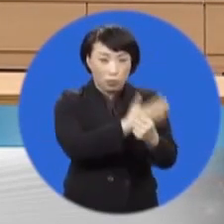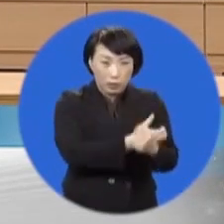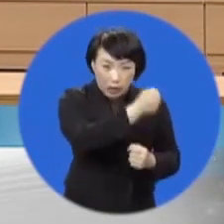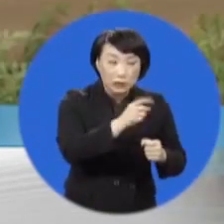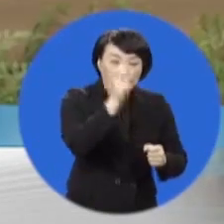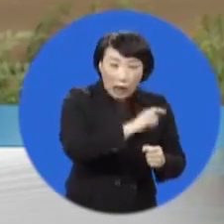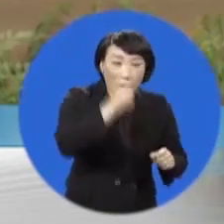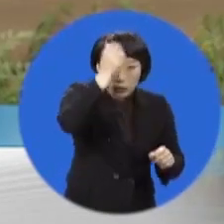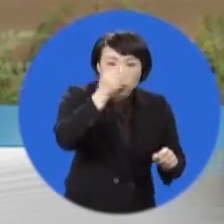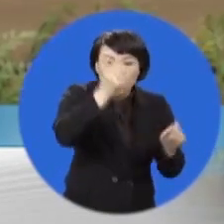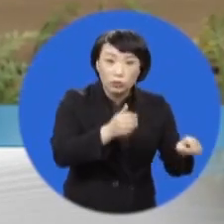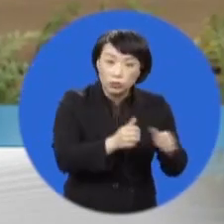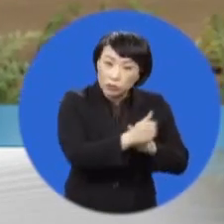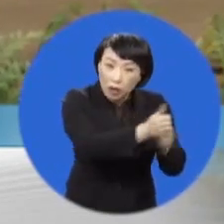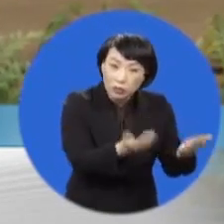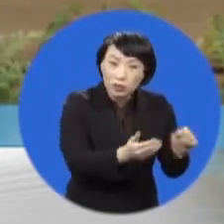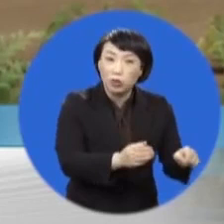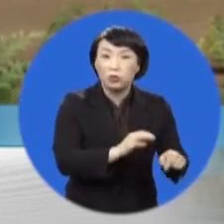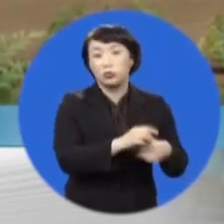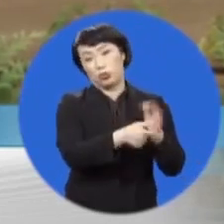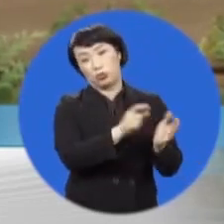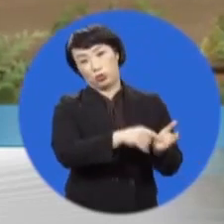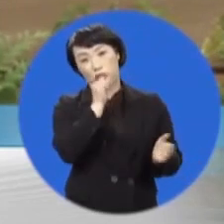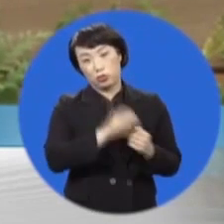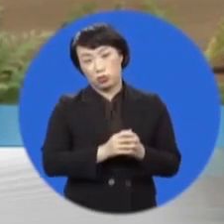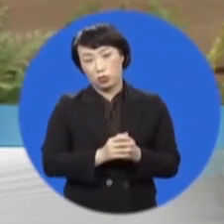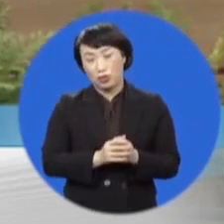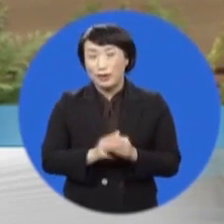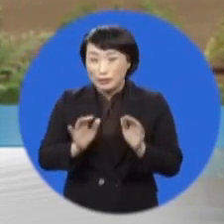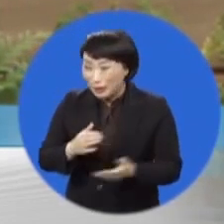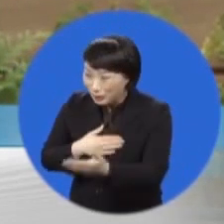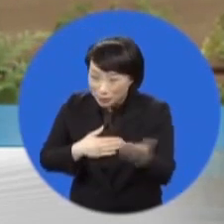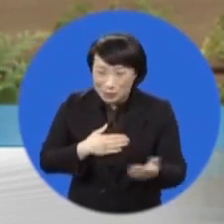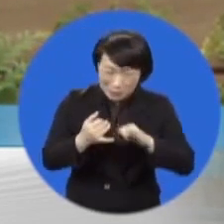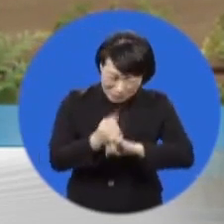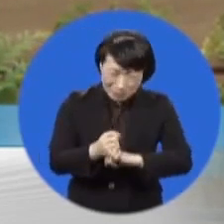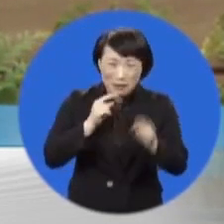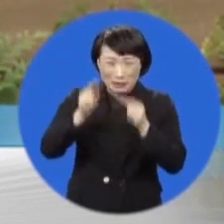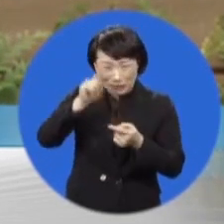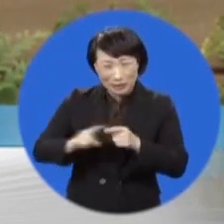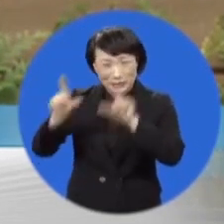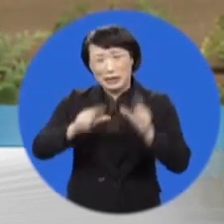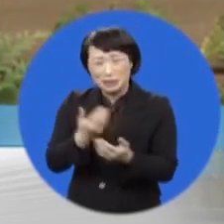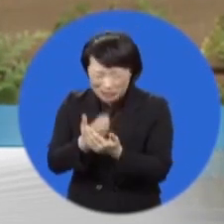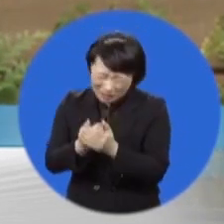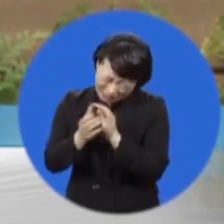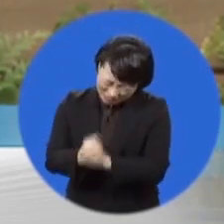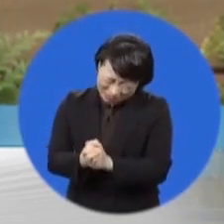본 앗흥 영들을 따른 것이라고 말했어 그런게 악퉁 면에 말씀대로 살기